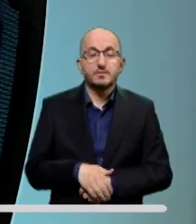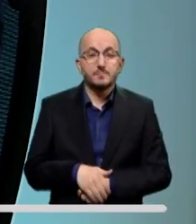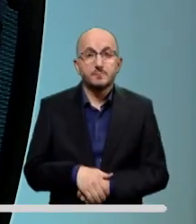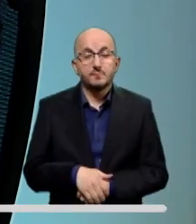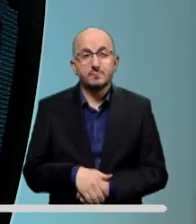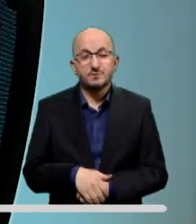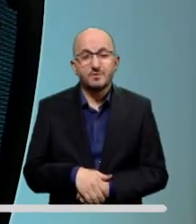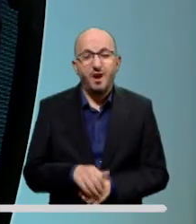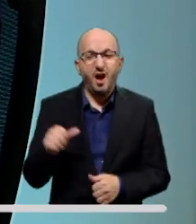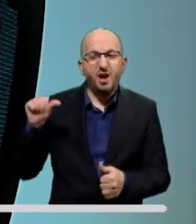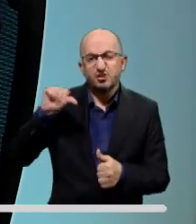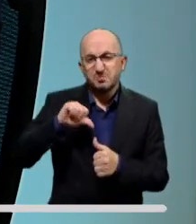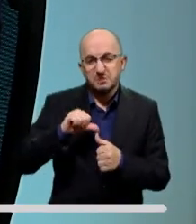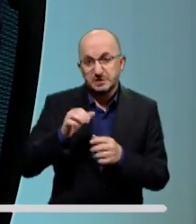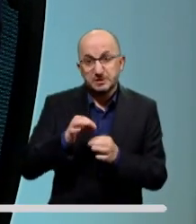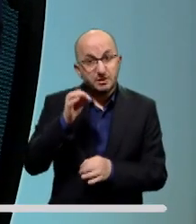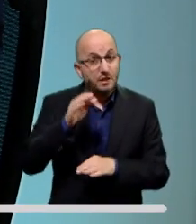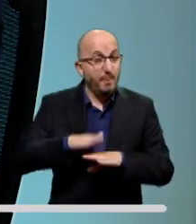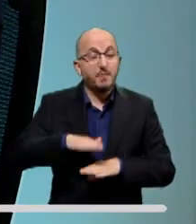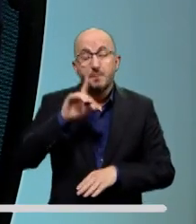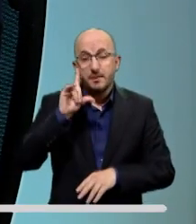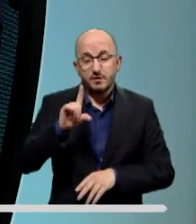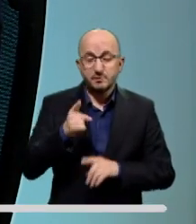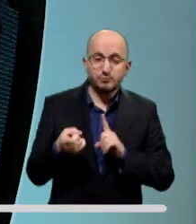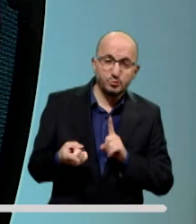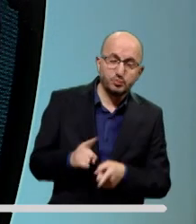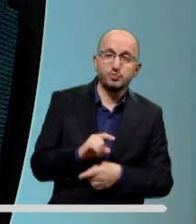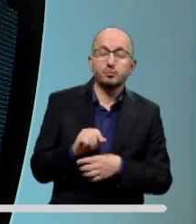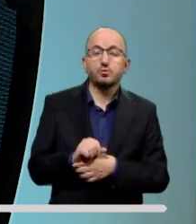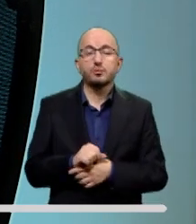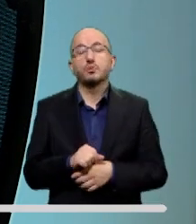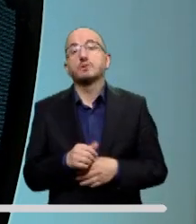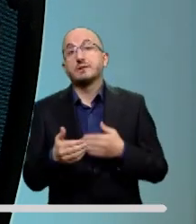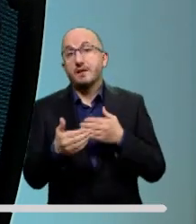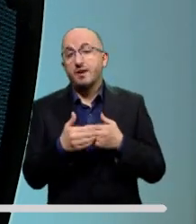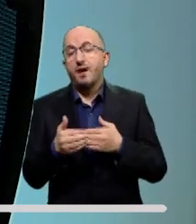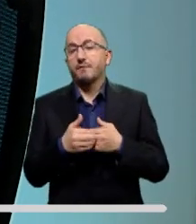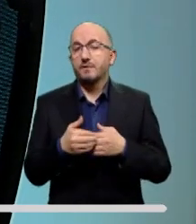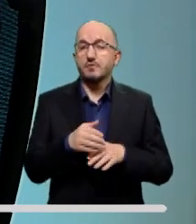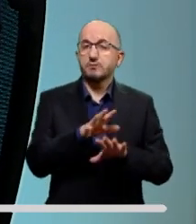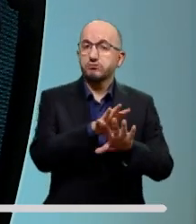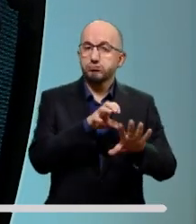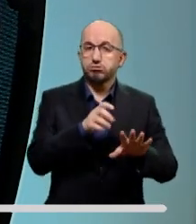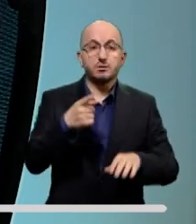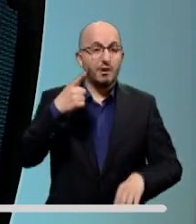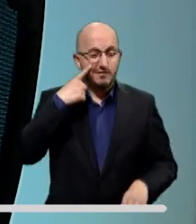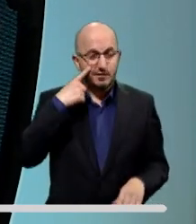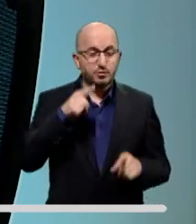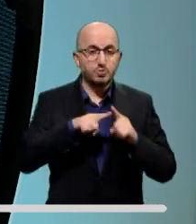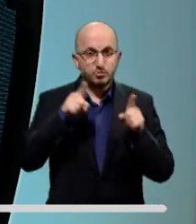lazım günümüzde de sanıyorum bu tür tedavi şekilleri de resmen kurumlarda yapılıyor